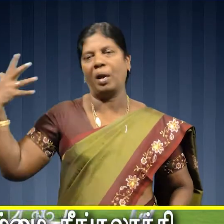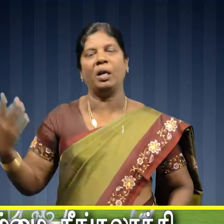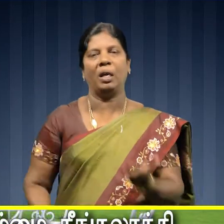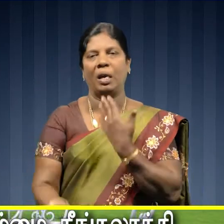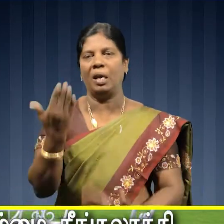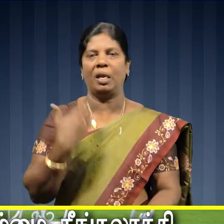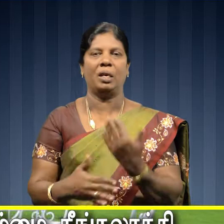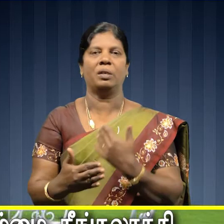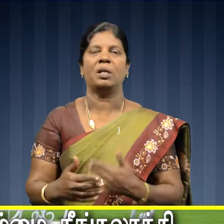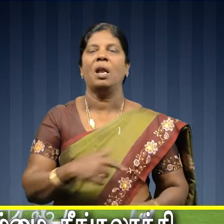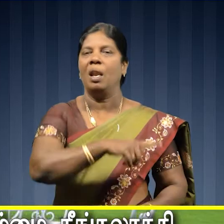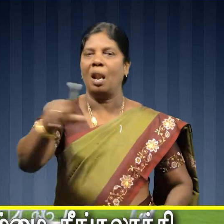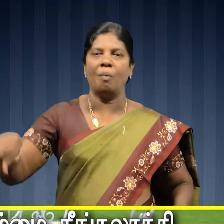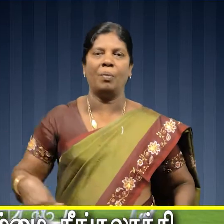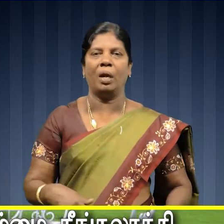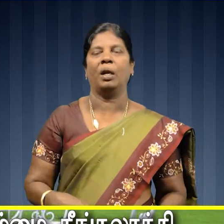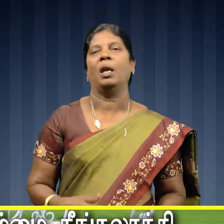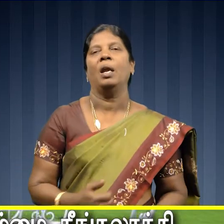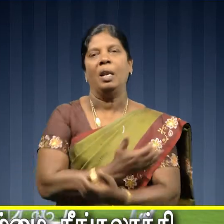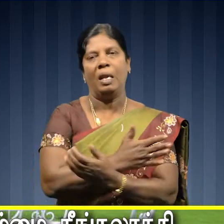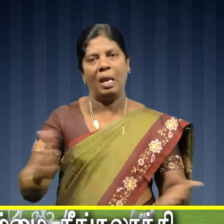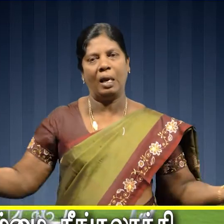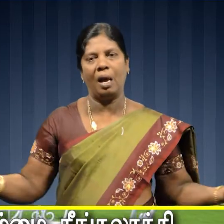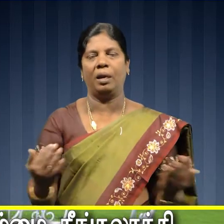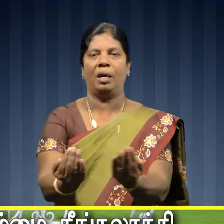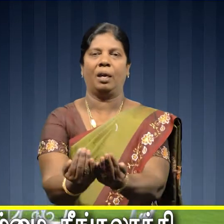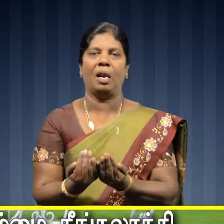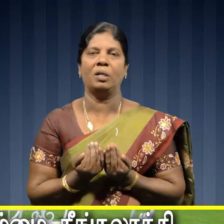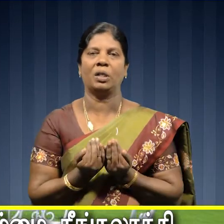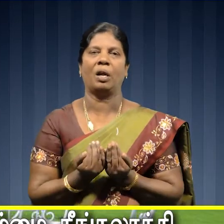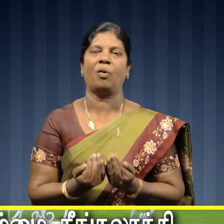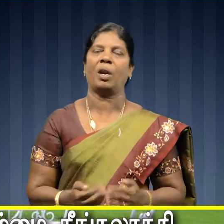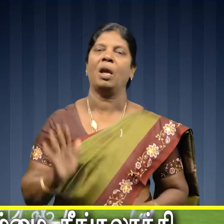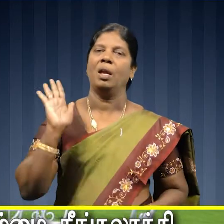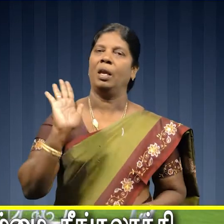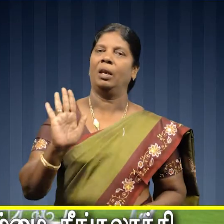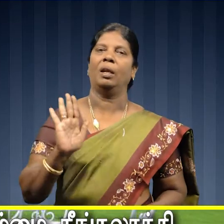இனிவரும் கோபாக்கினையினின்று நம்மை நீங்களாக்கி